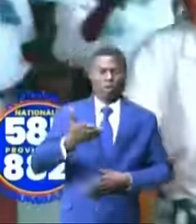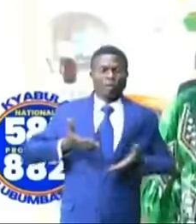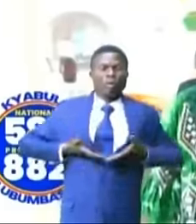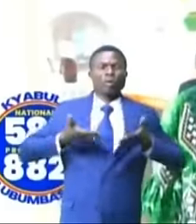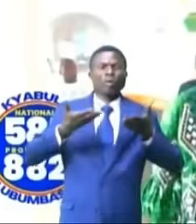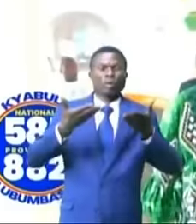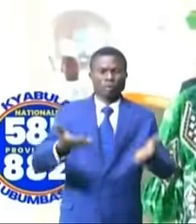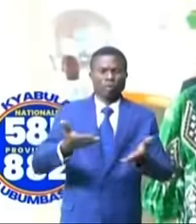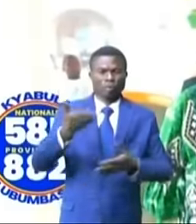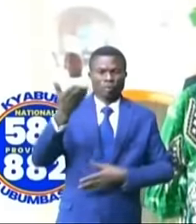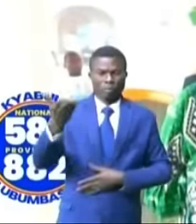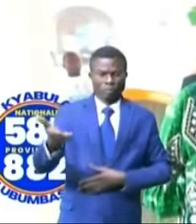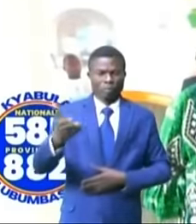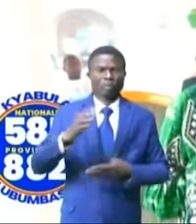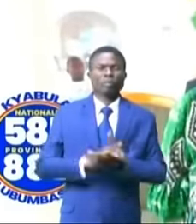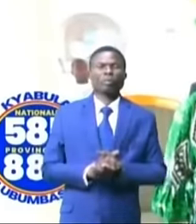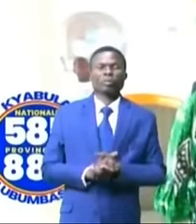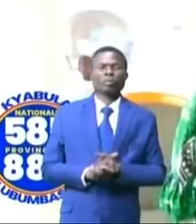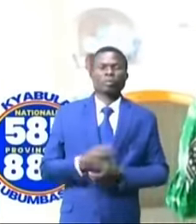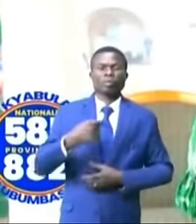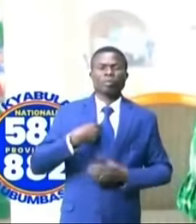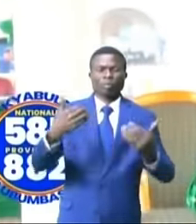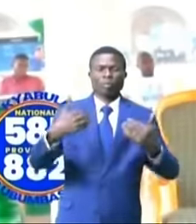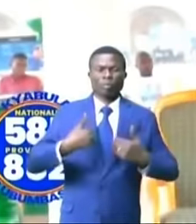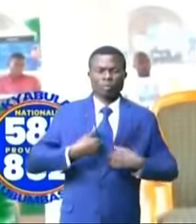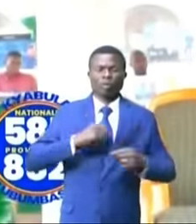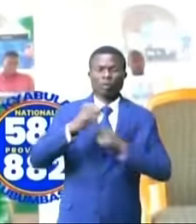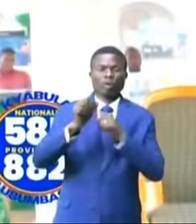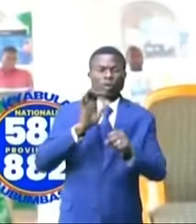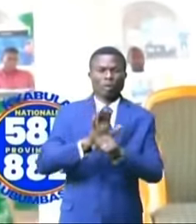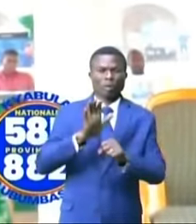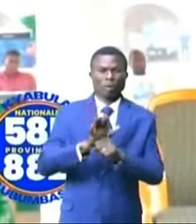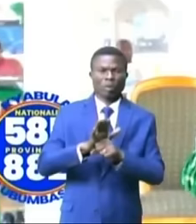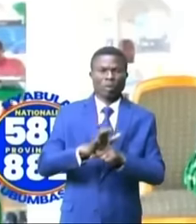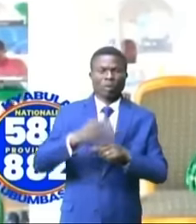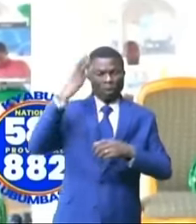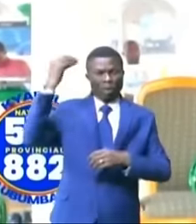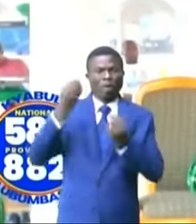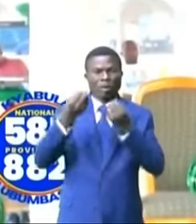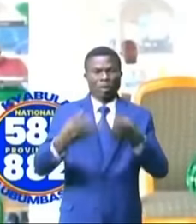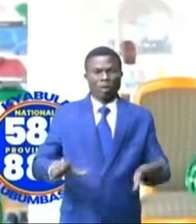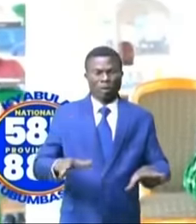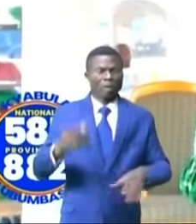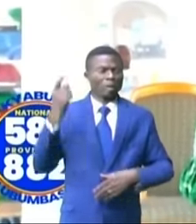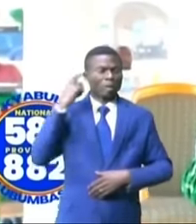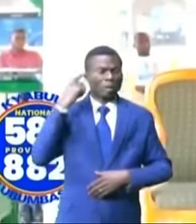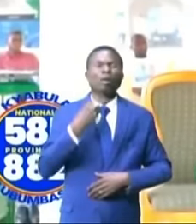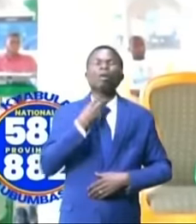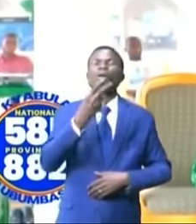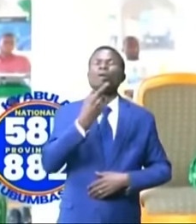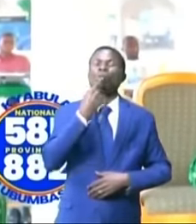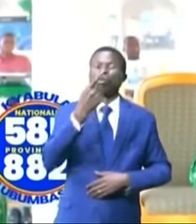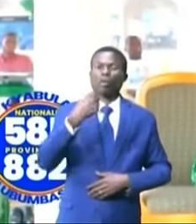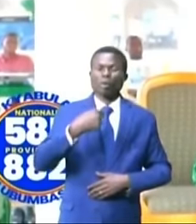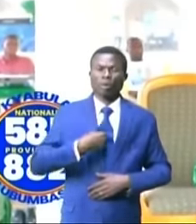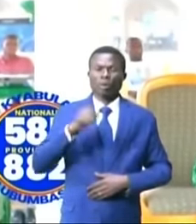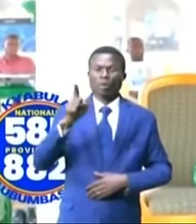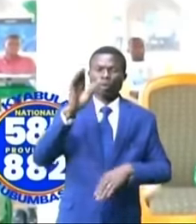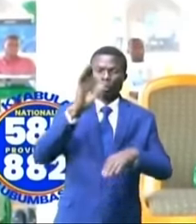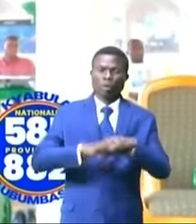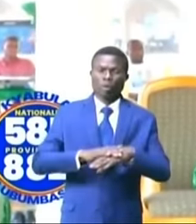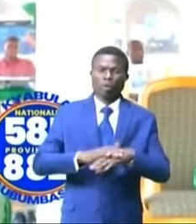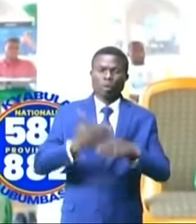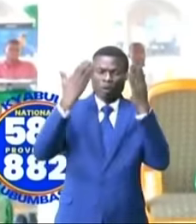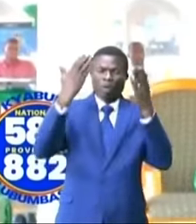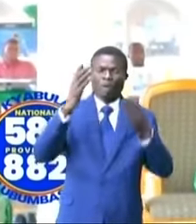persévérance. J'ai eu un grand combat. J'étais désespéré et j'ai entendu une voix me dire « Tu es allé toucher le